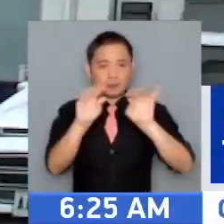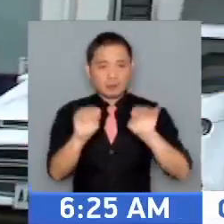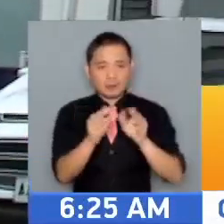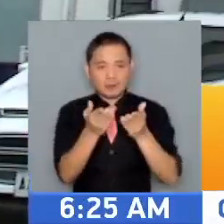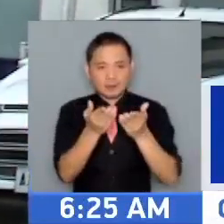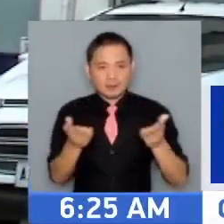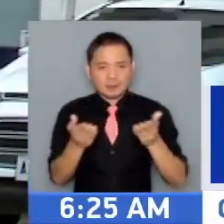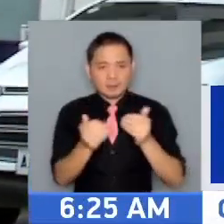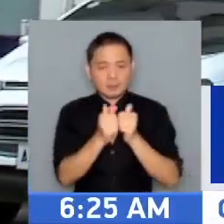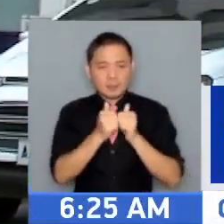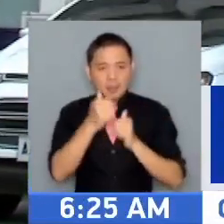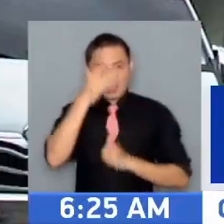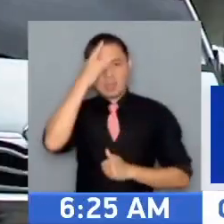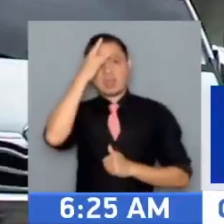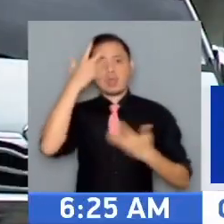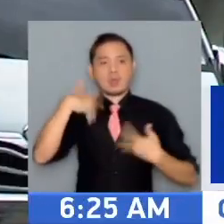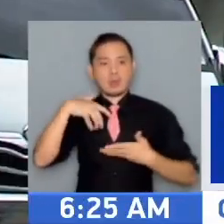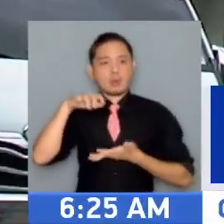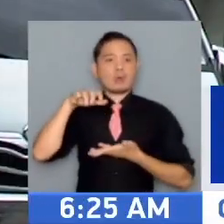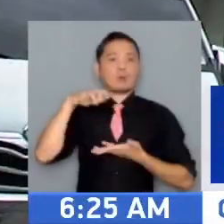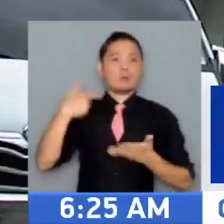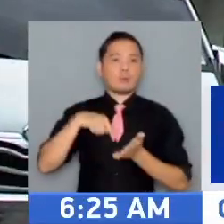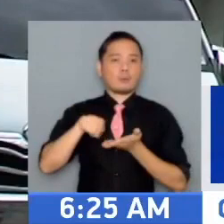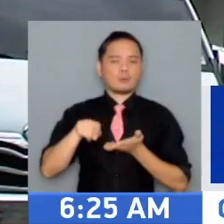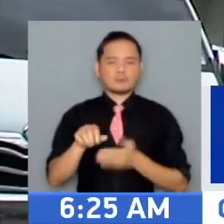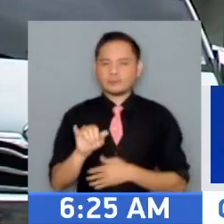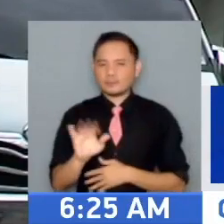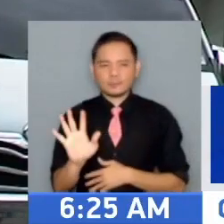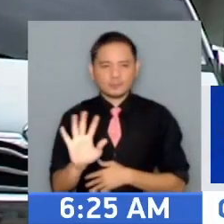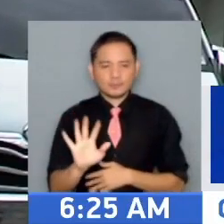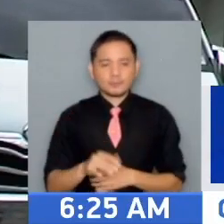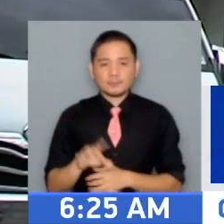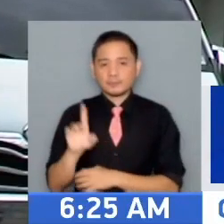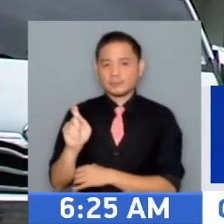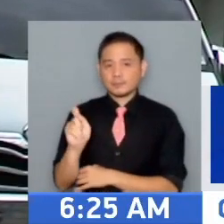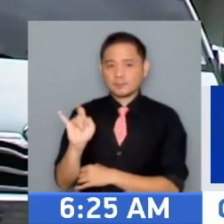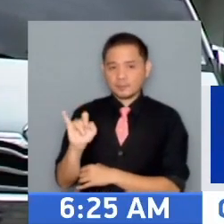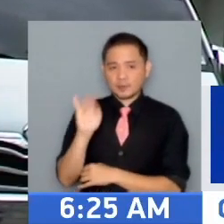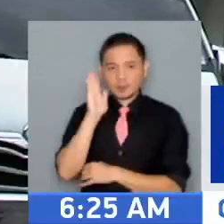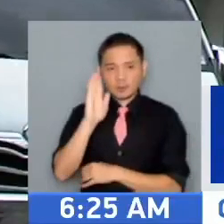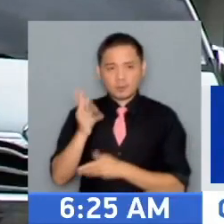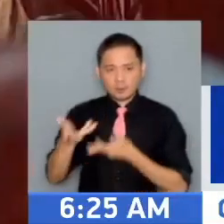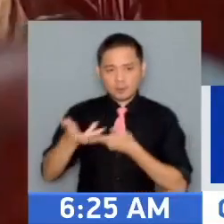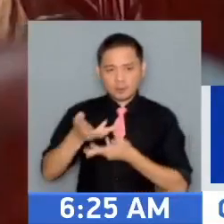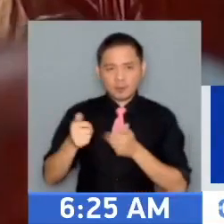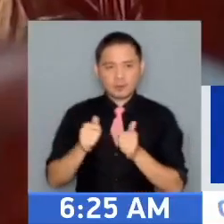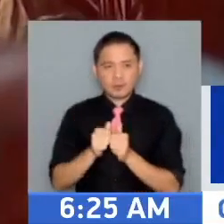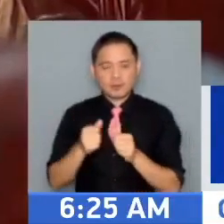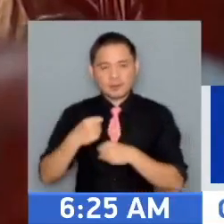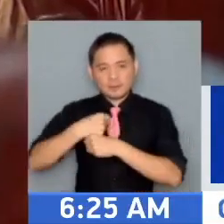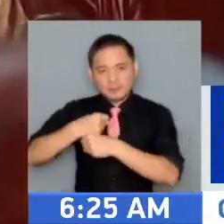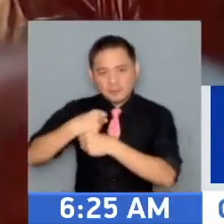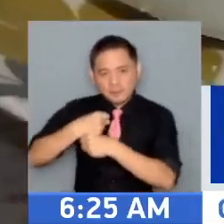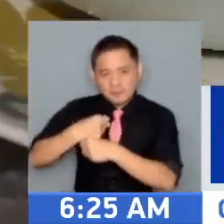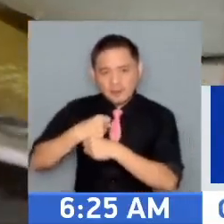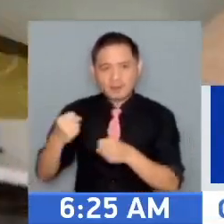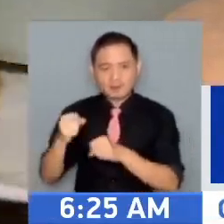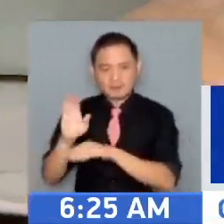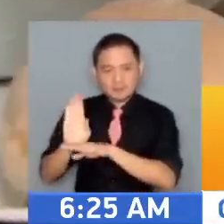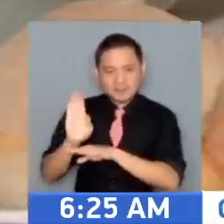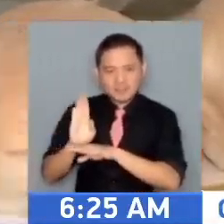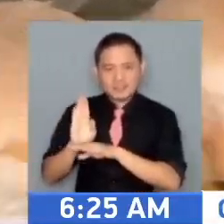mamimili. Nakatakda makipagpulong ang Department of Trade and Industry sa manufacturers ng Noche Buena items para sa eksaktong dagdag sa